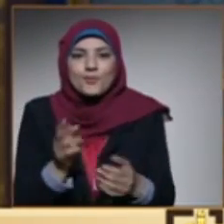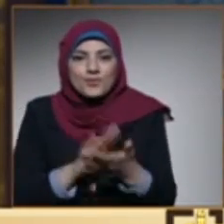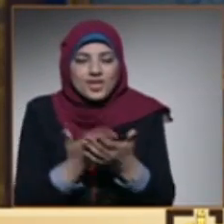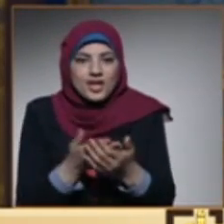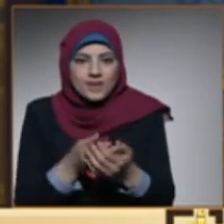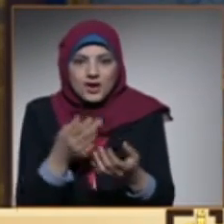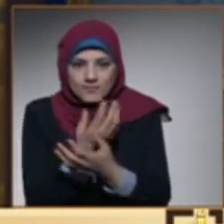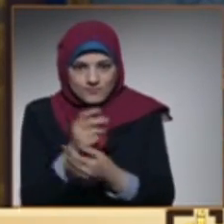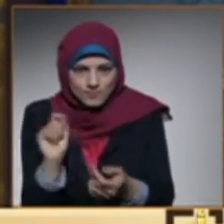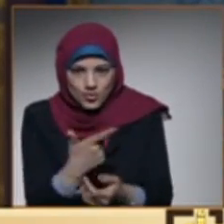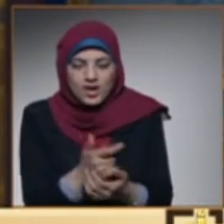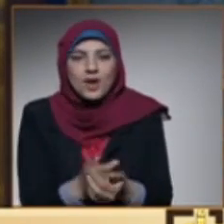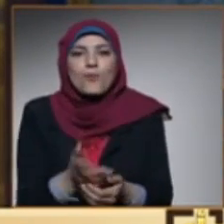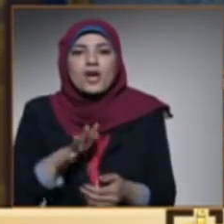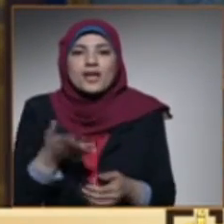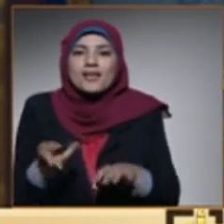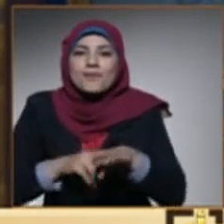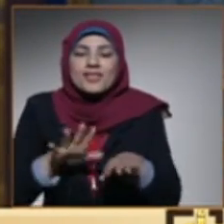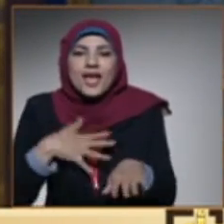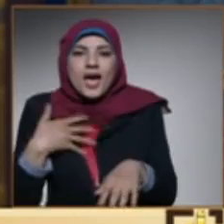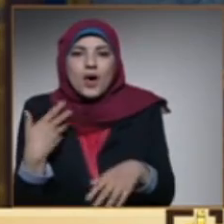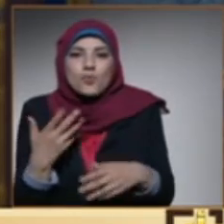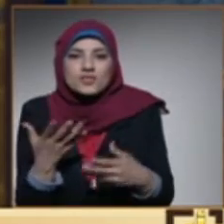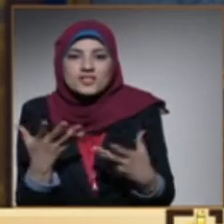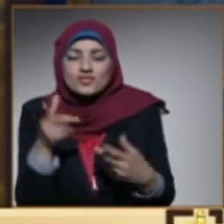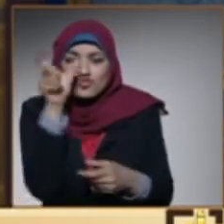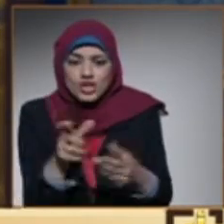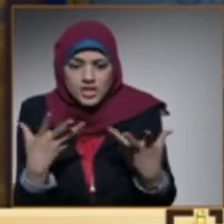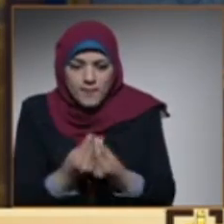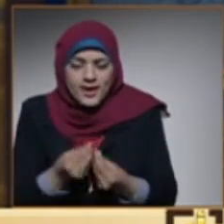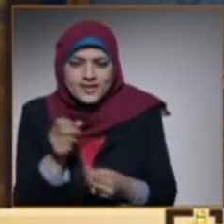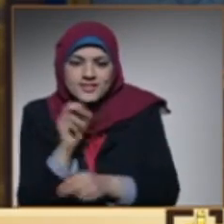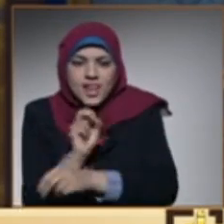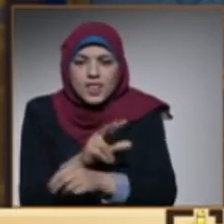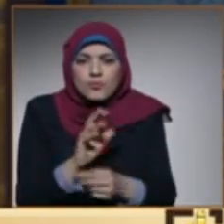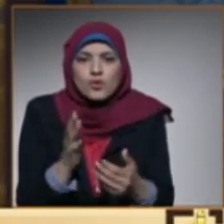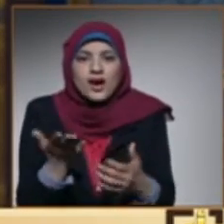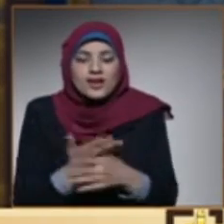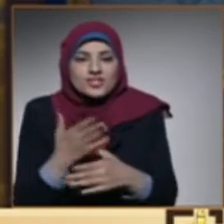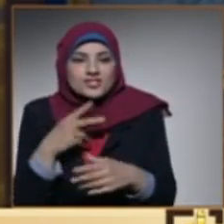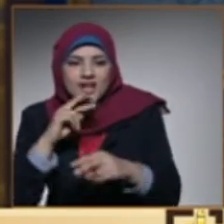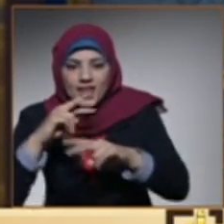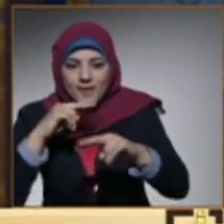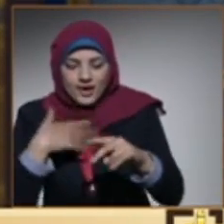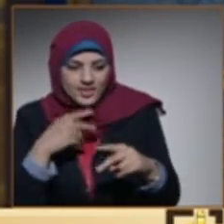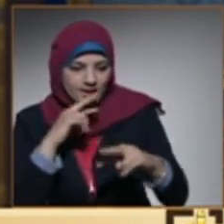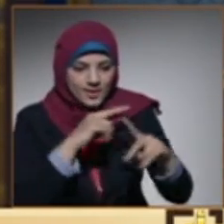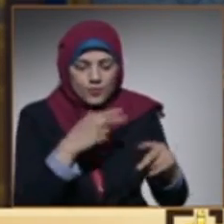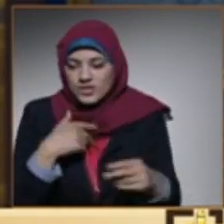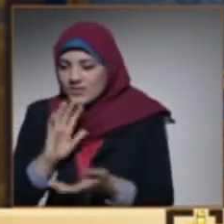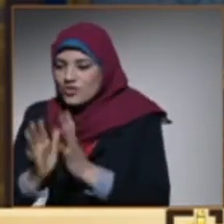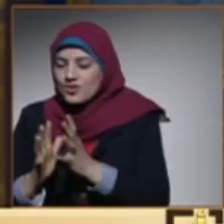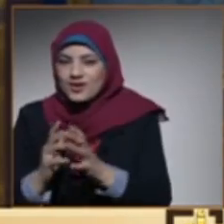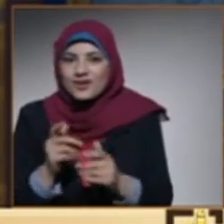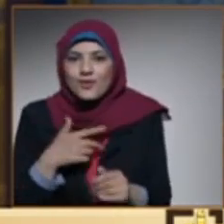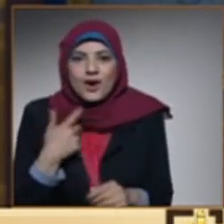كان عايز حد يبقى معاه يعلمه ويكون بيعرف ان هو ازاي يتعامل مع الناس، عشان لو مثلا حابب ان هو يعمل